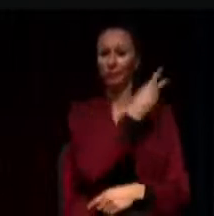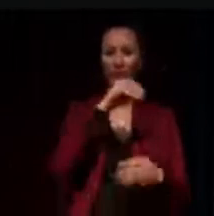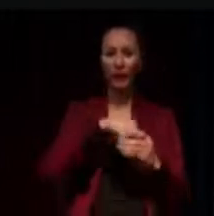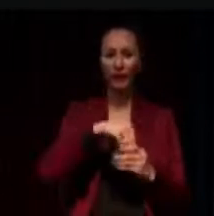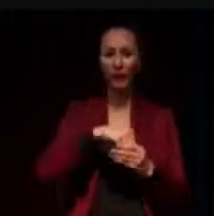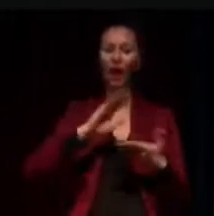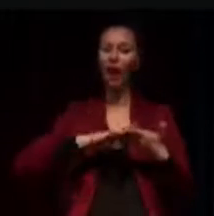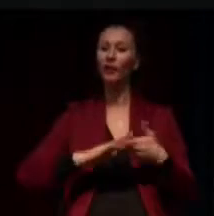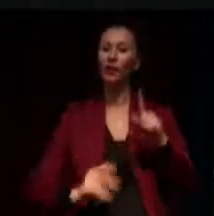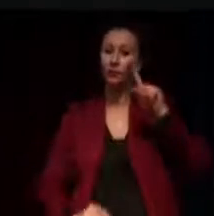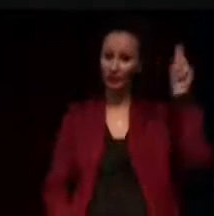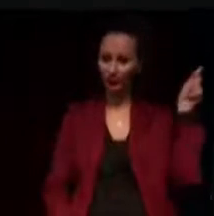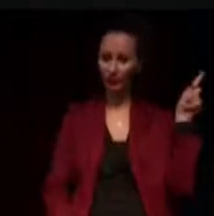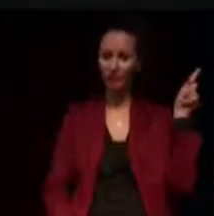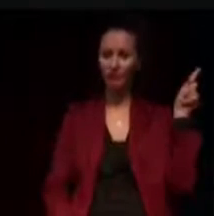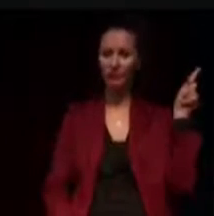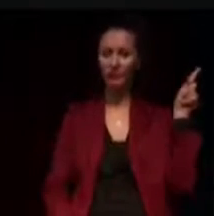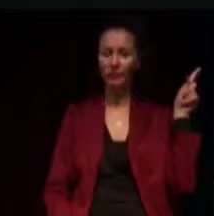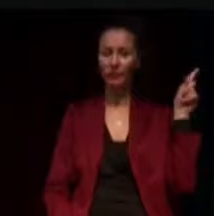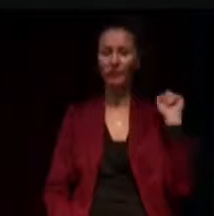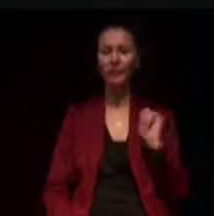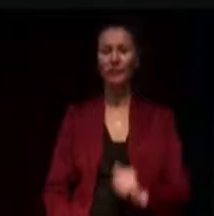Vekili arkadaşımızın